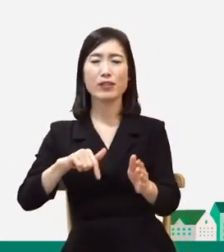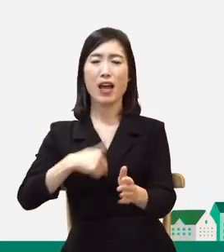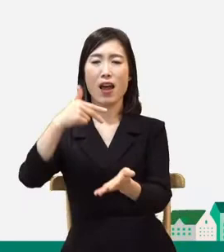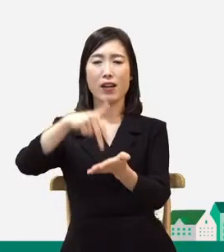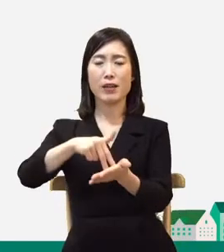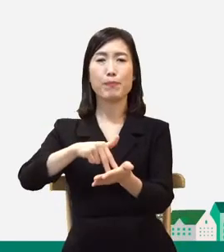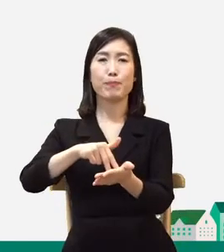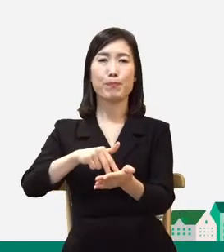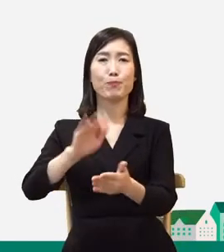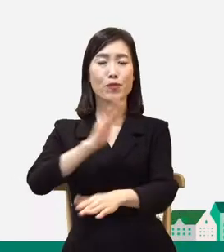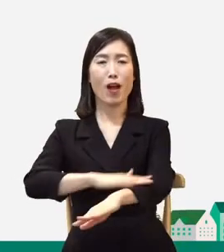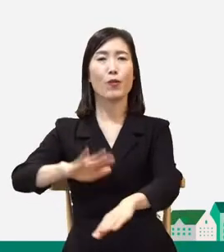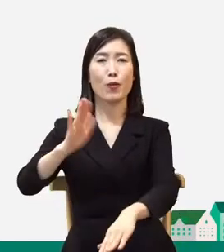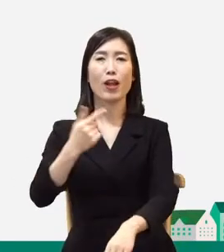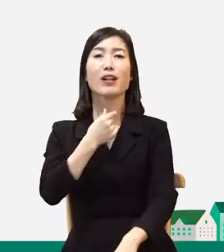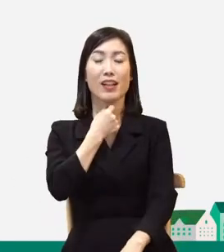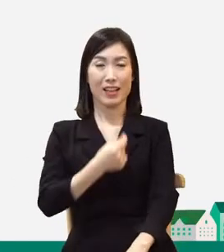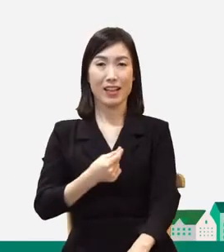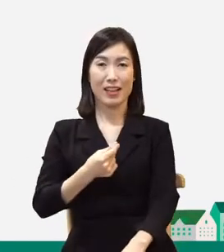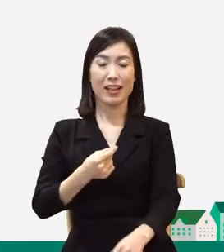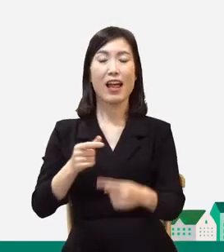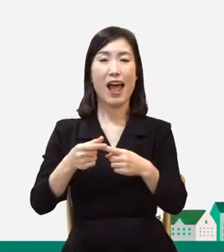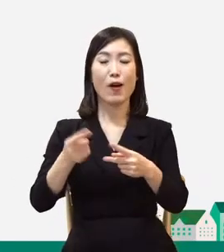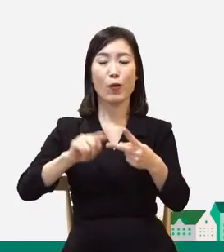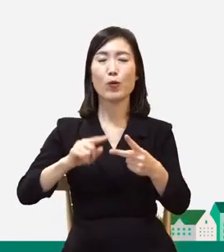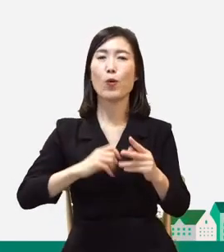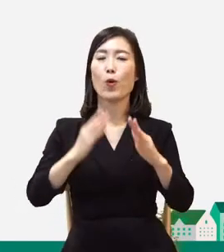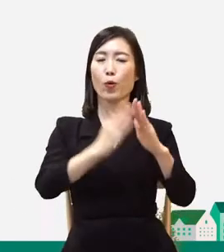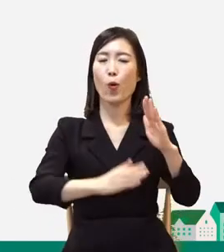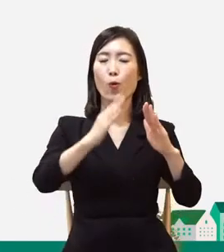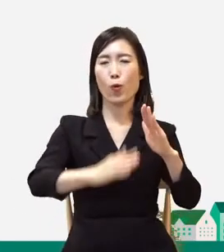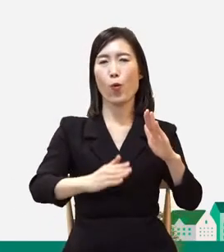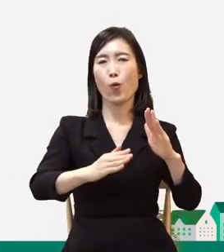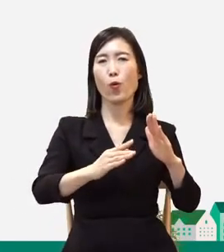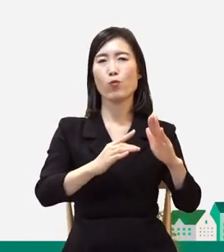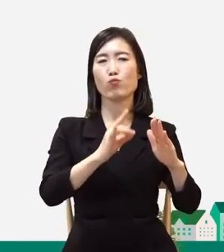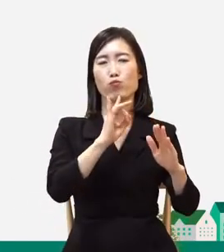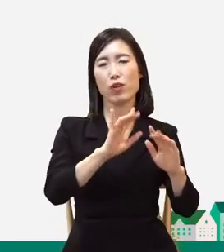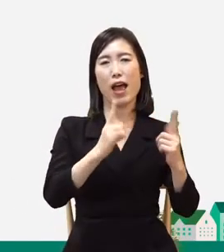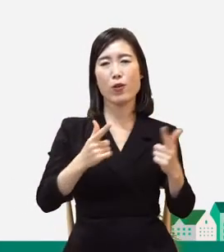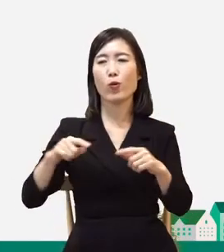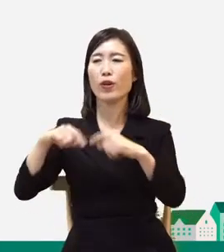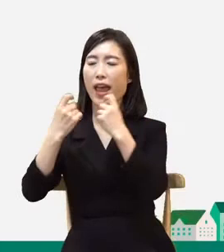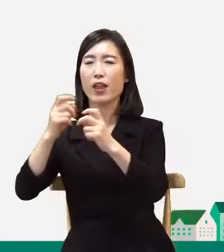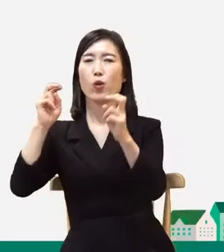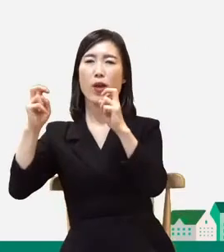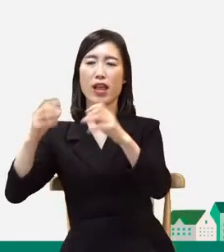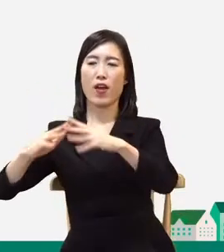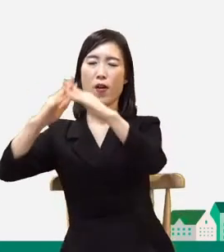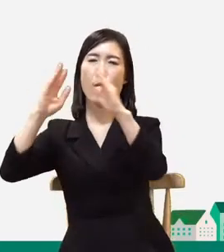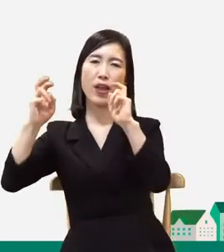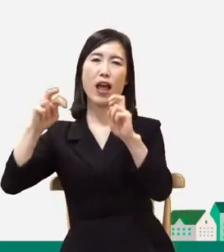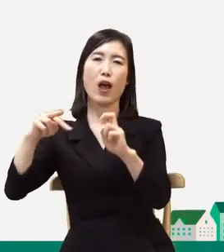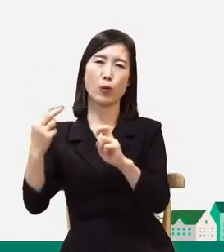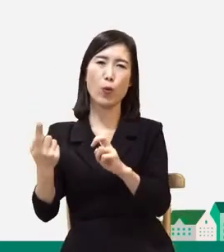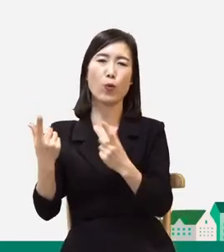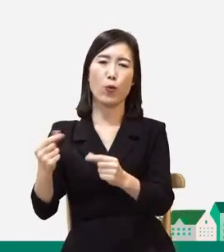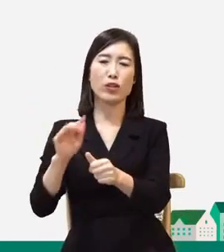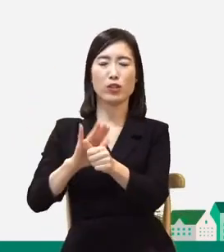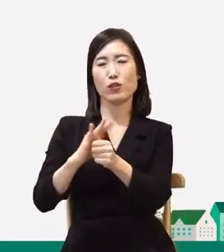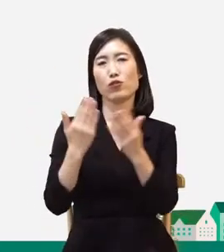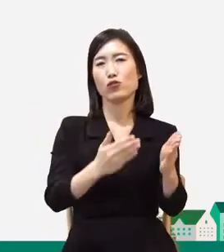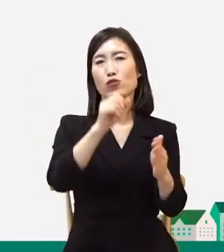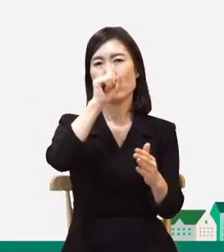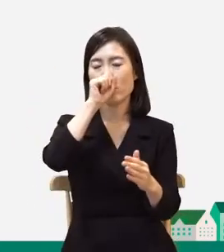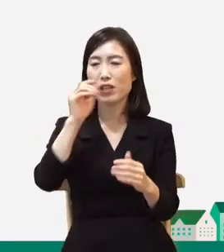있기를 기대하면서 공공과 더불어서 민간에서 할 수 있는 영역들을 계속 찾아나갈 계획이기 때문에 혹시 뭐